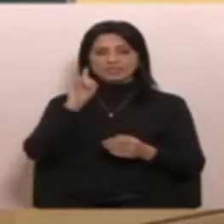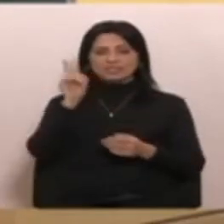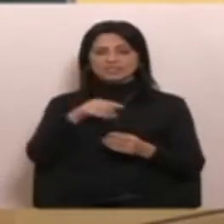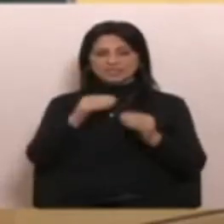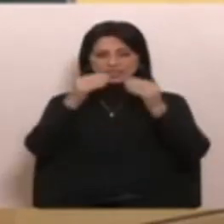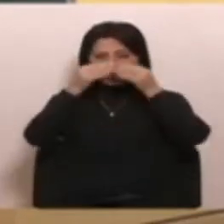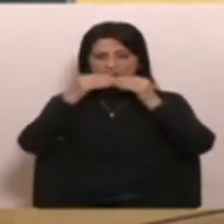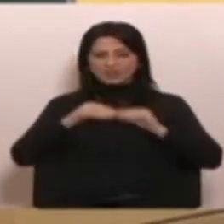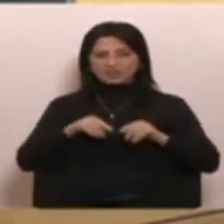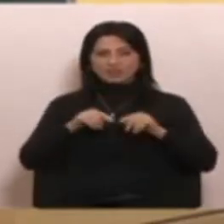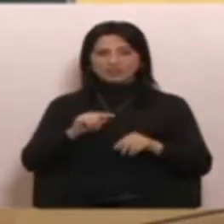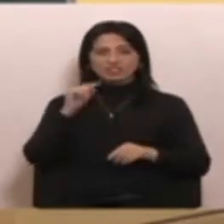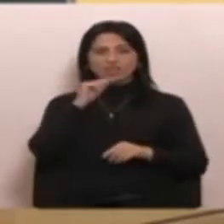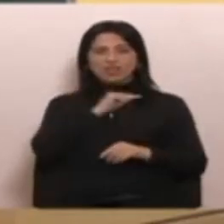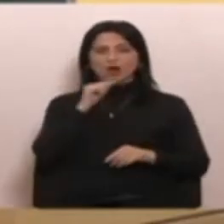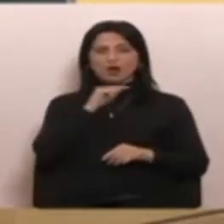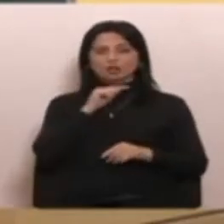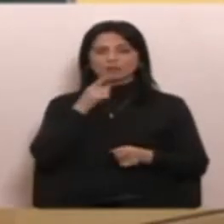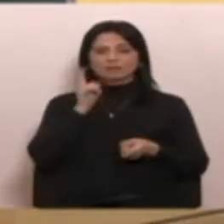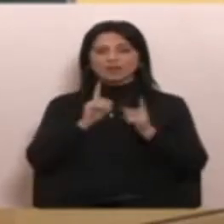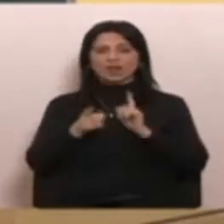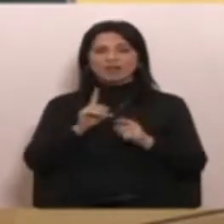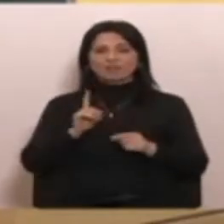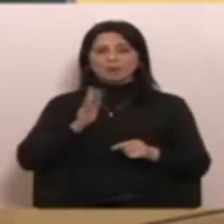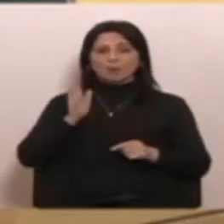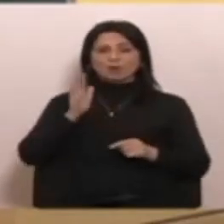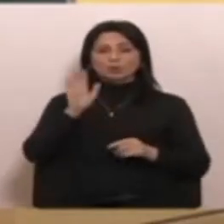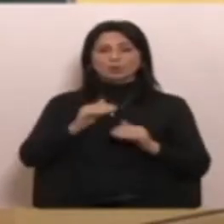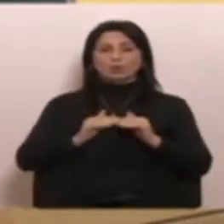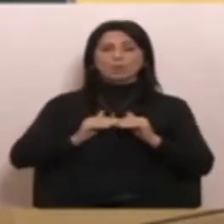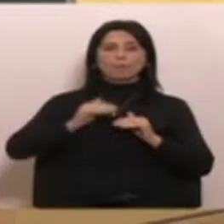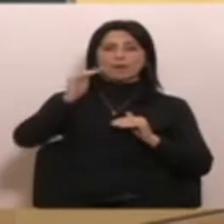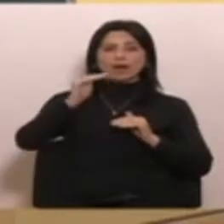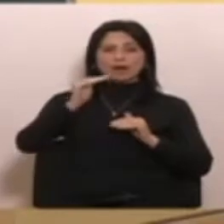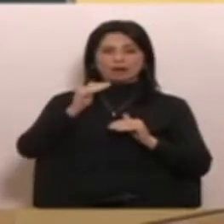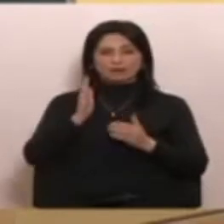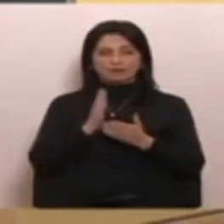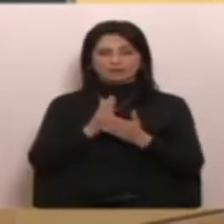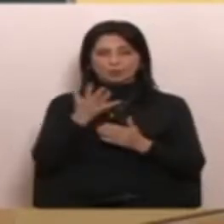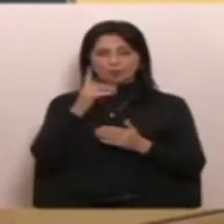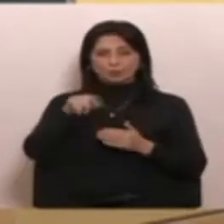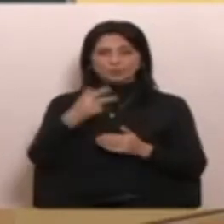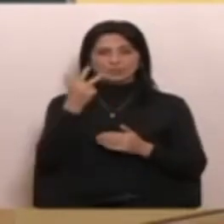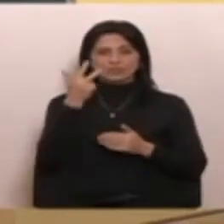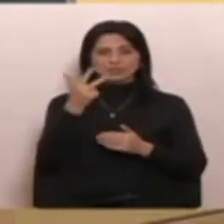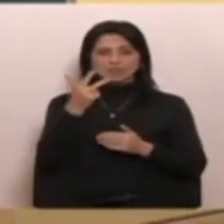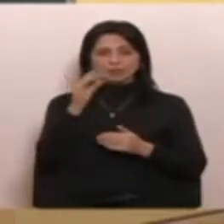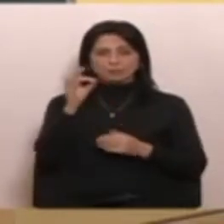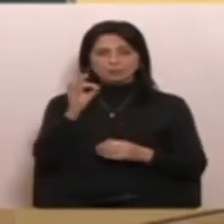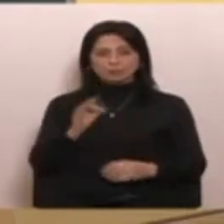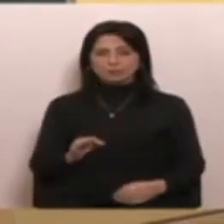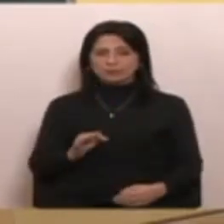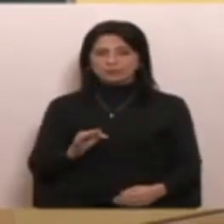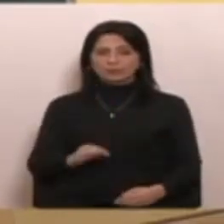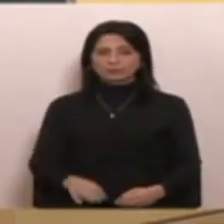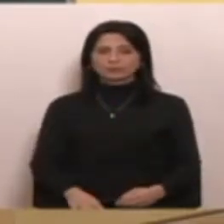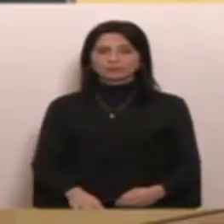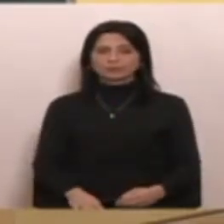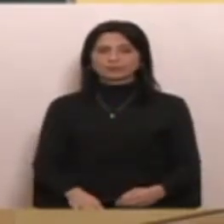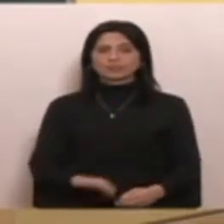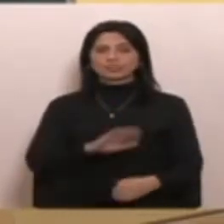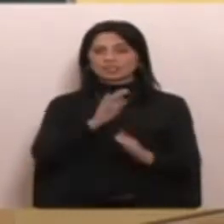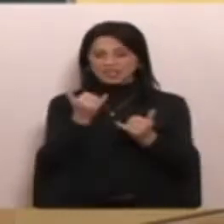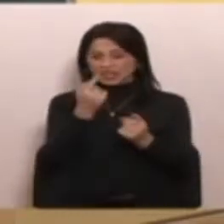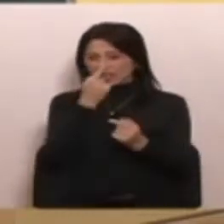სათვეში ეკონომიკა რეალურად მოსალოდნელზე უფრო მაღალი ტემპით გაიზარდა 5.3%-ით. სულ